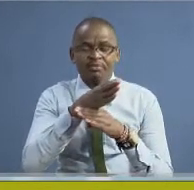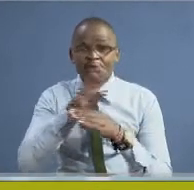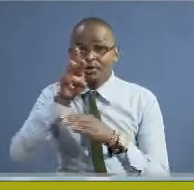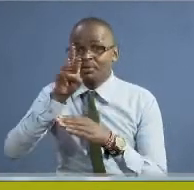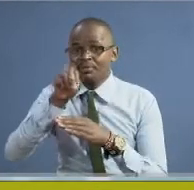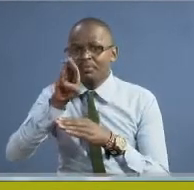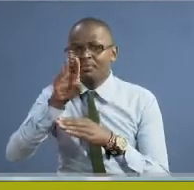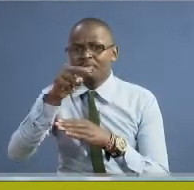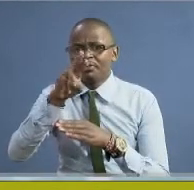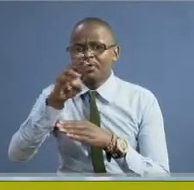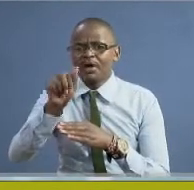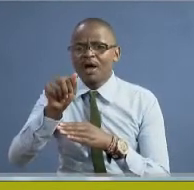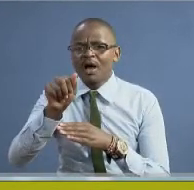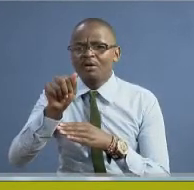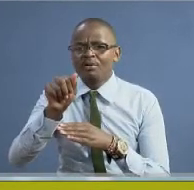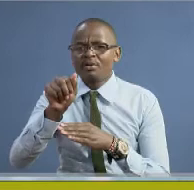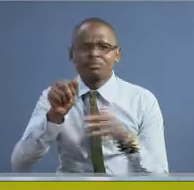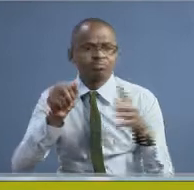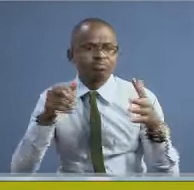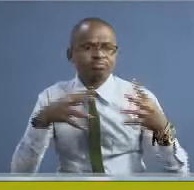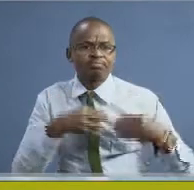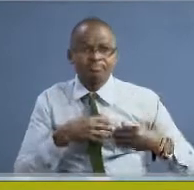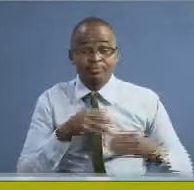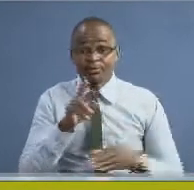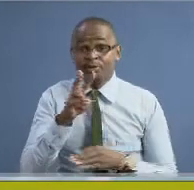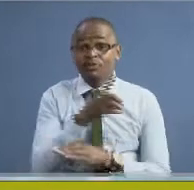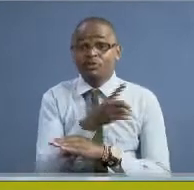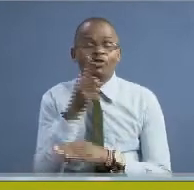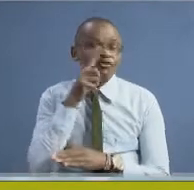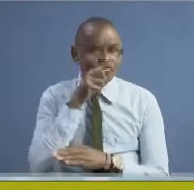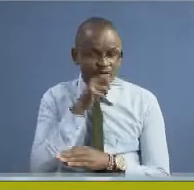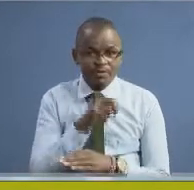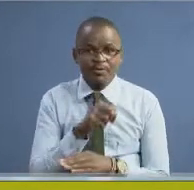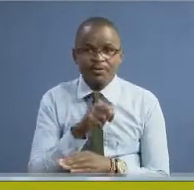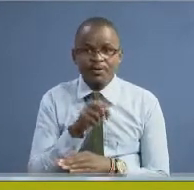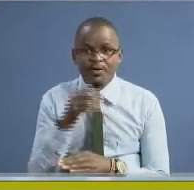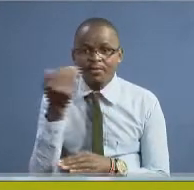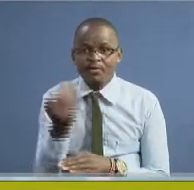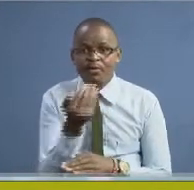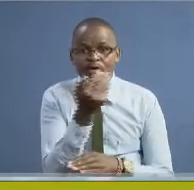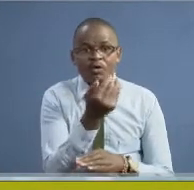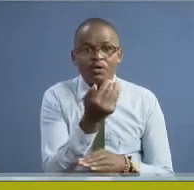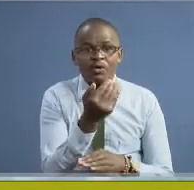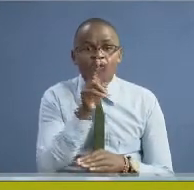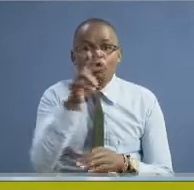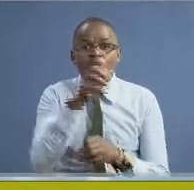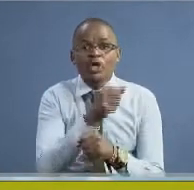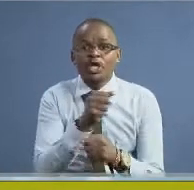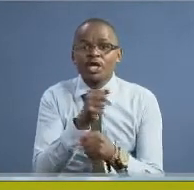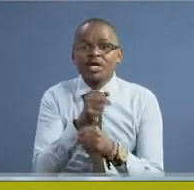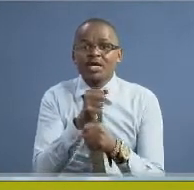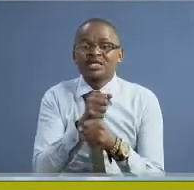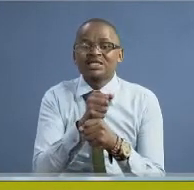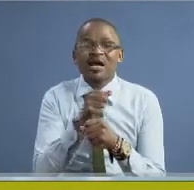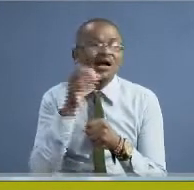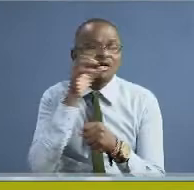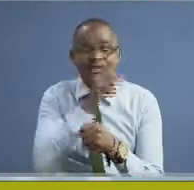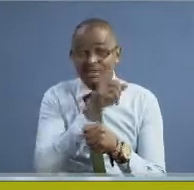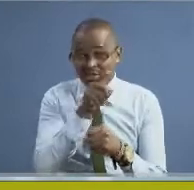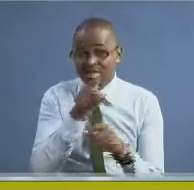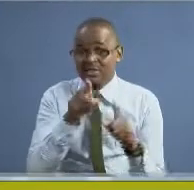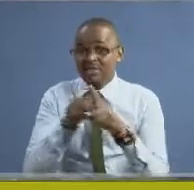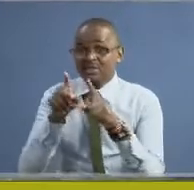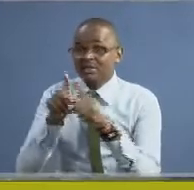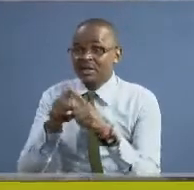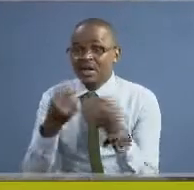misitu ya Kareka kuwashambulia siku mbili zilizopita. Mtoto mwenye umri wa miaka miwili aliumwa vibaya na mnyama huyo